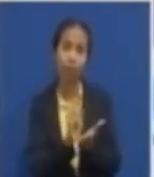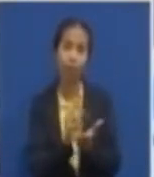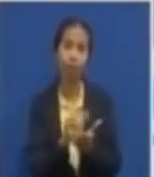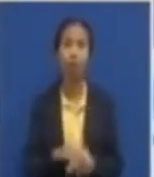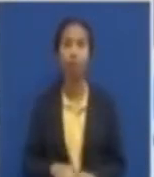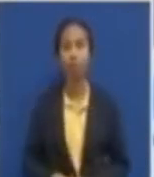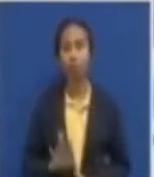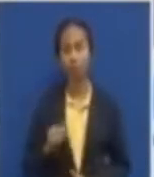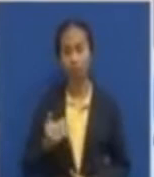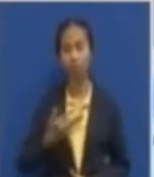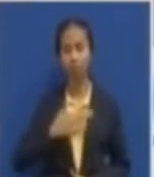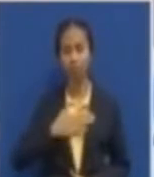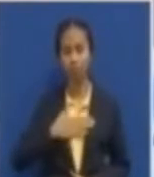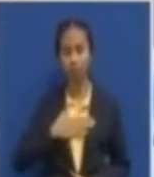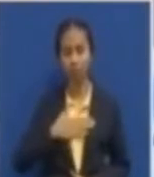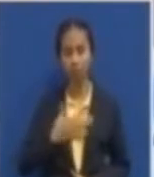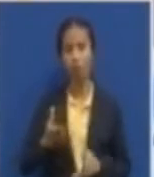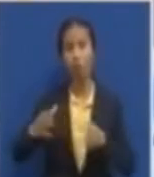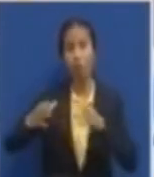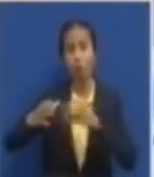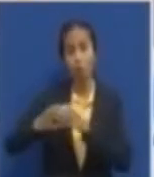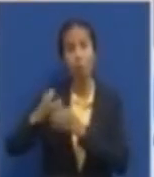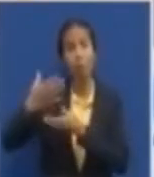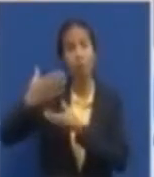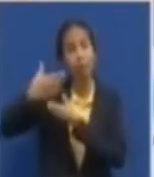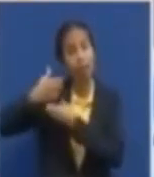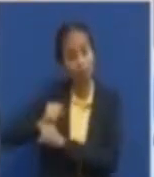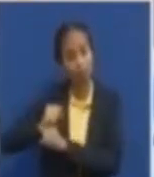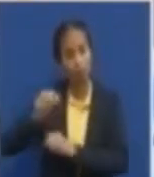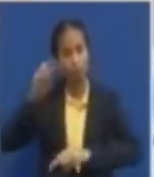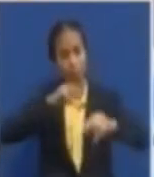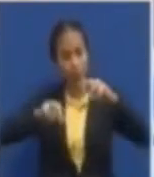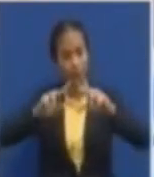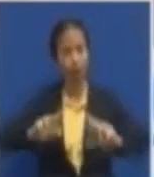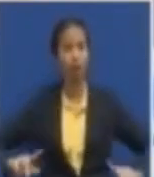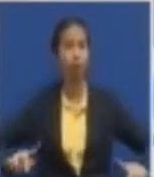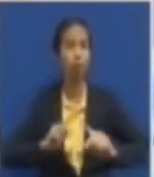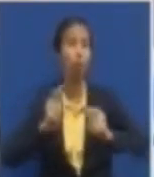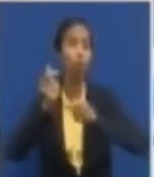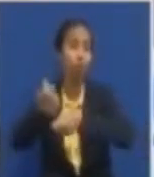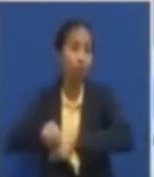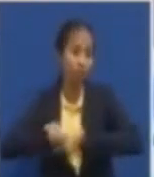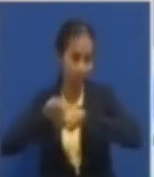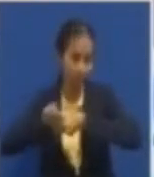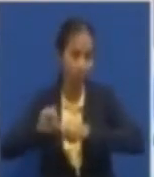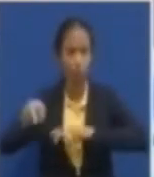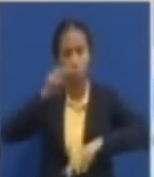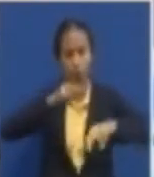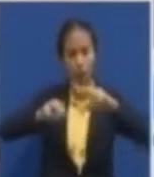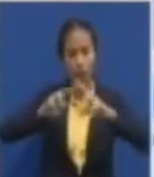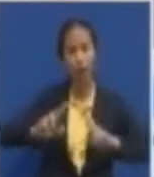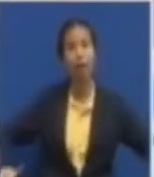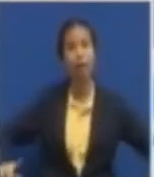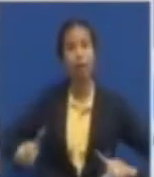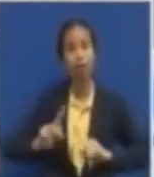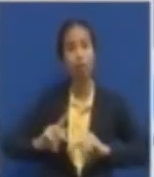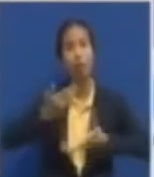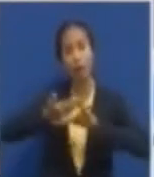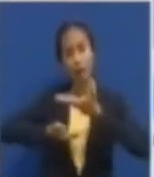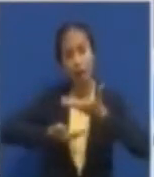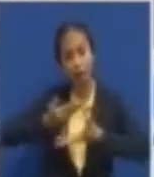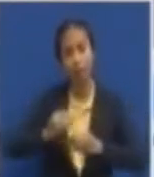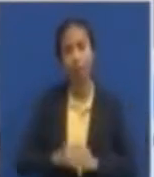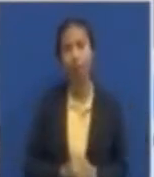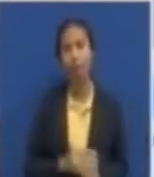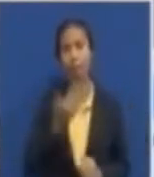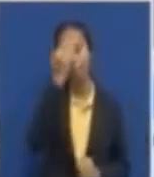ย์ดูแลกระทรวงเกษตรและสหกรณ์และก็กระทรวงพาณิชย์นะครับพืชการเกษตรยางพารานั้นก็กระทรวงเกษตรเป็น